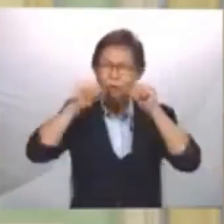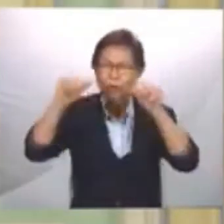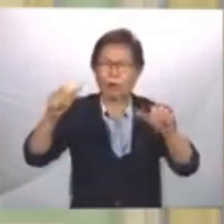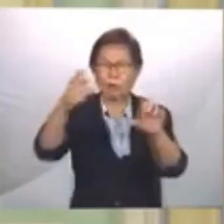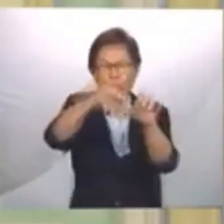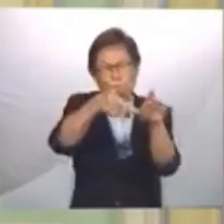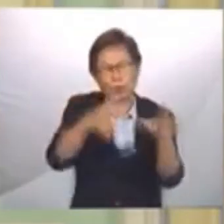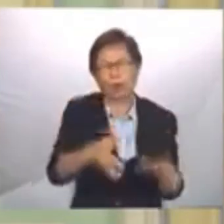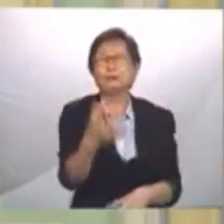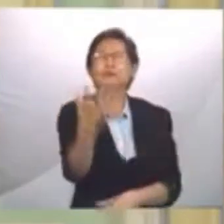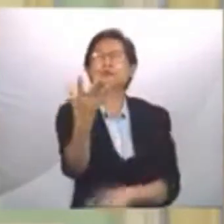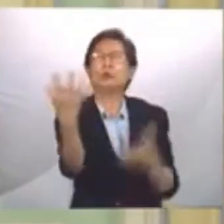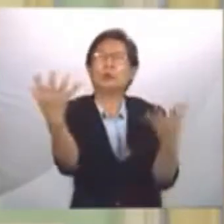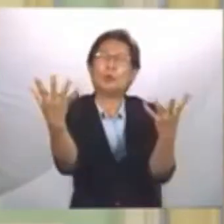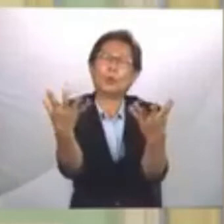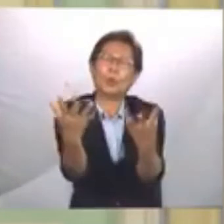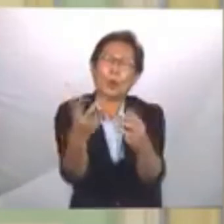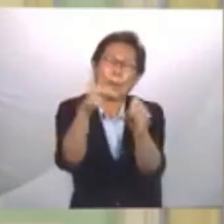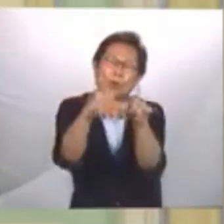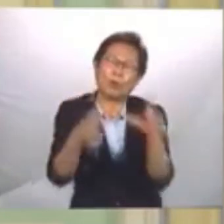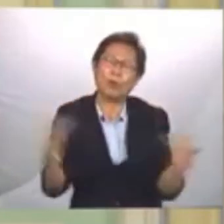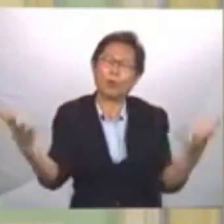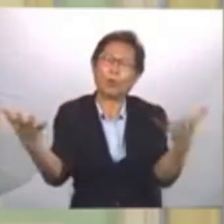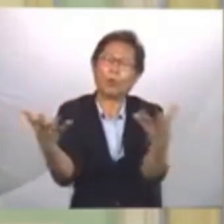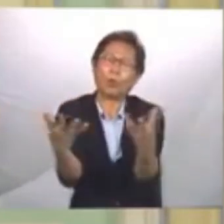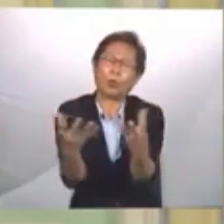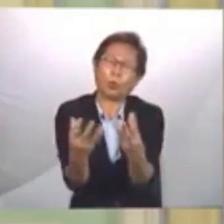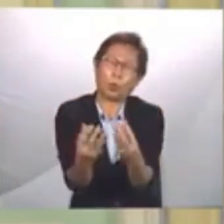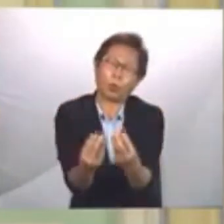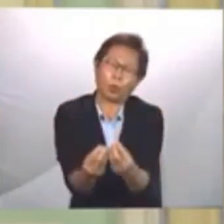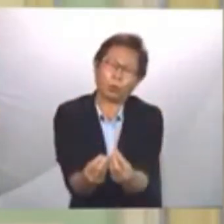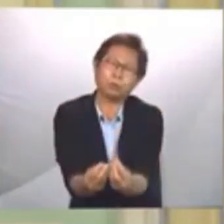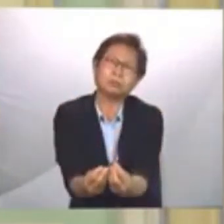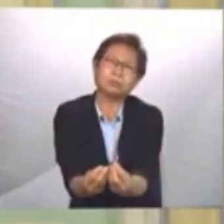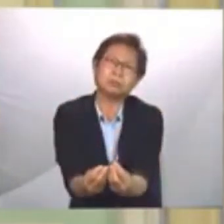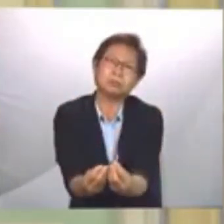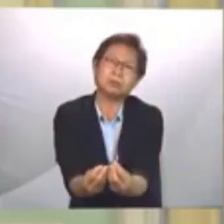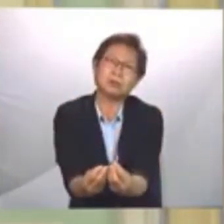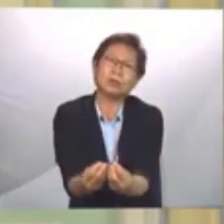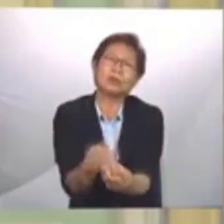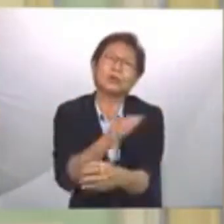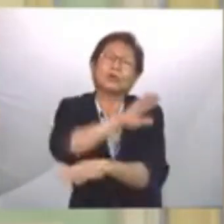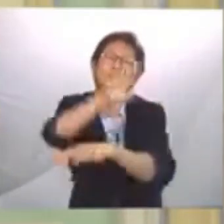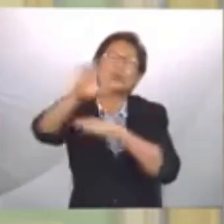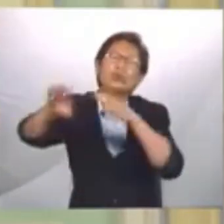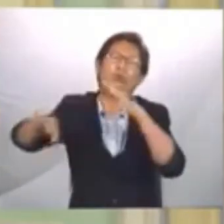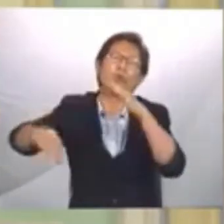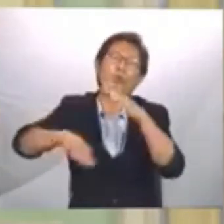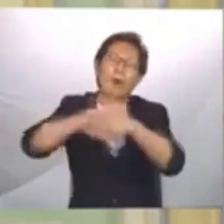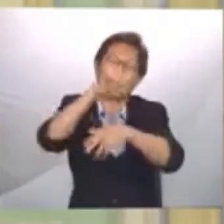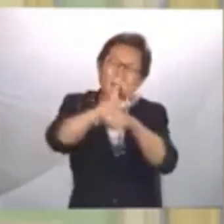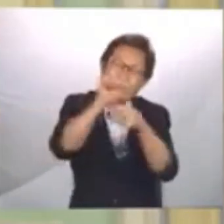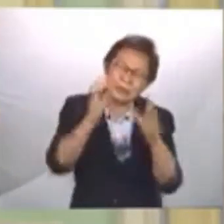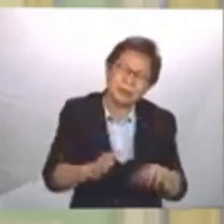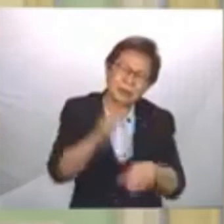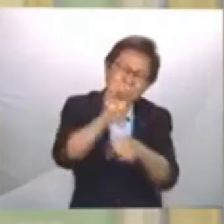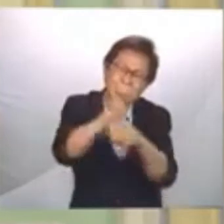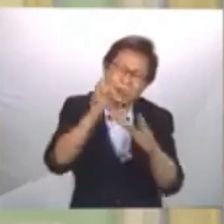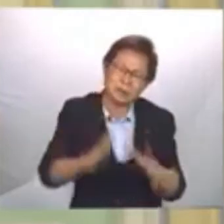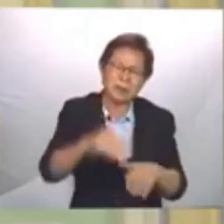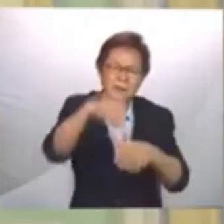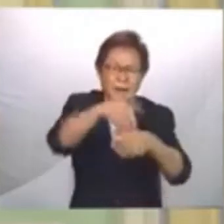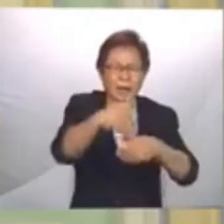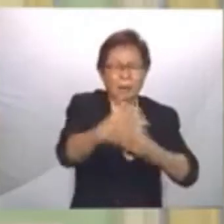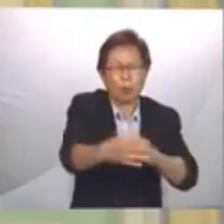penumpang adalah berkurangan. Terutamanya sewaktu semua sudah kaki tangan sudah berada di dalam pejabat